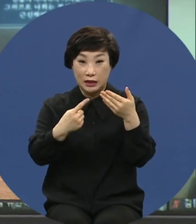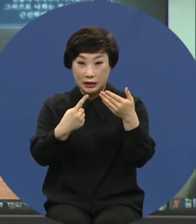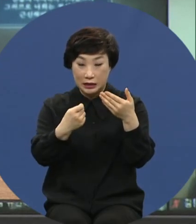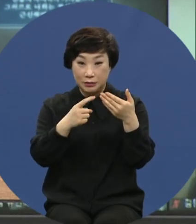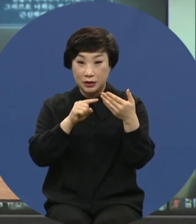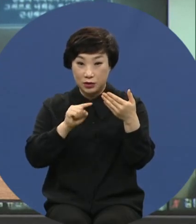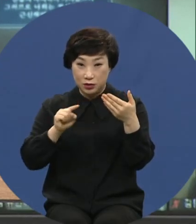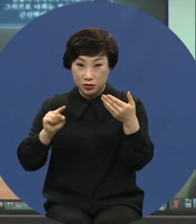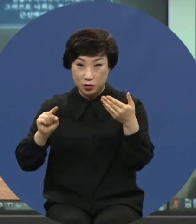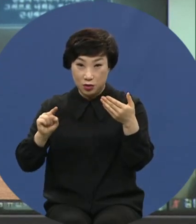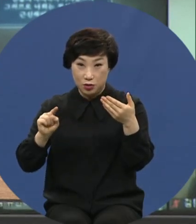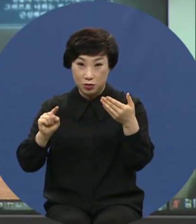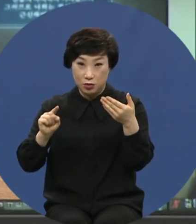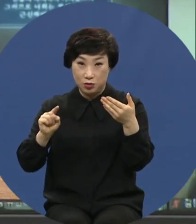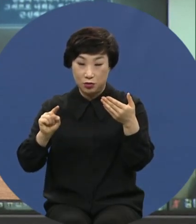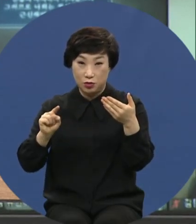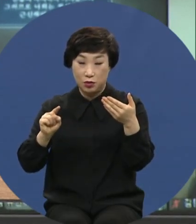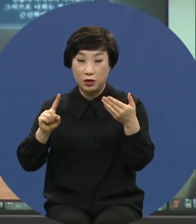11절로